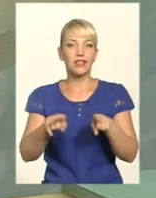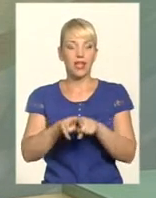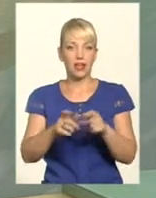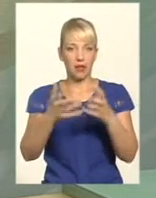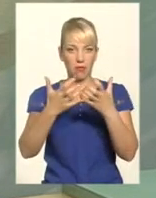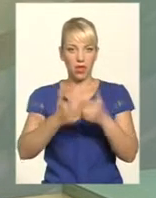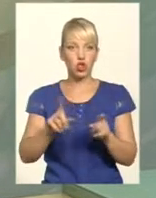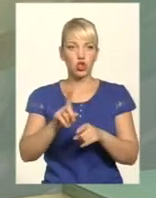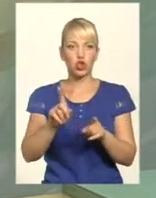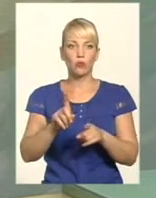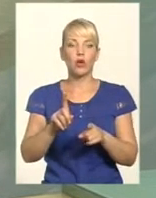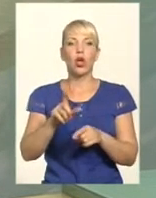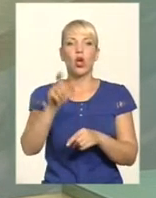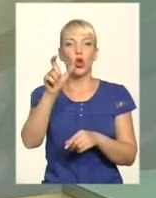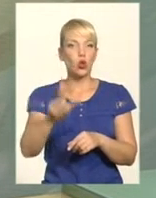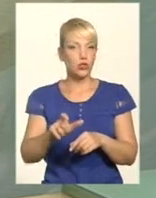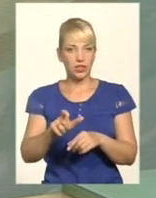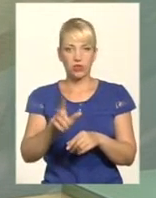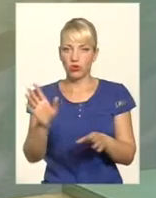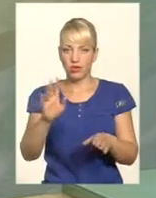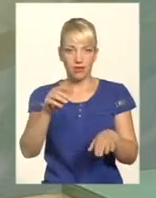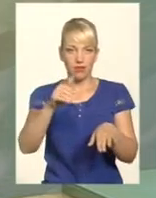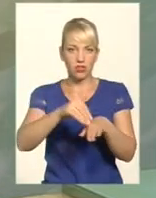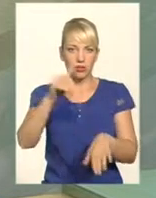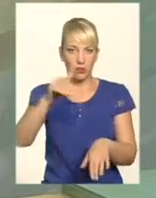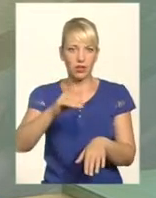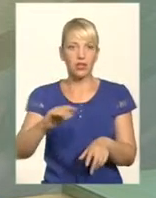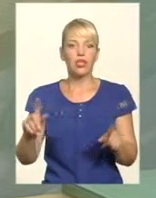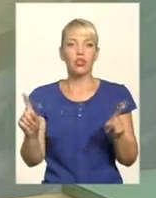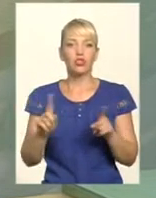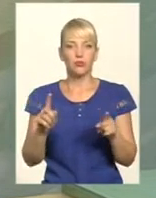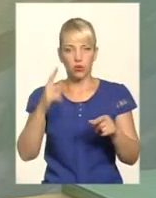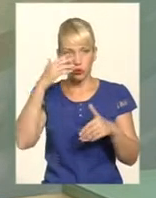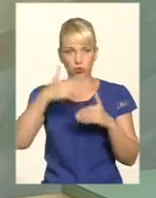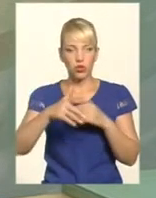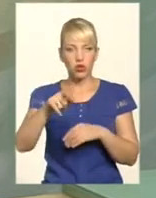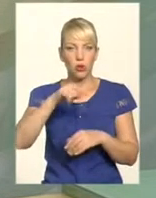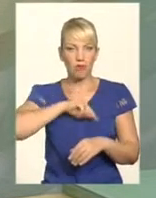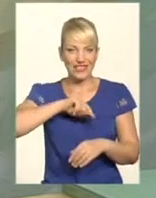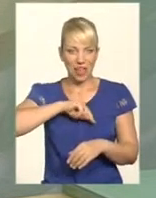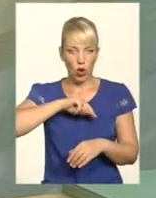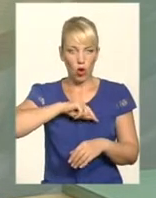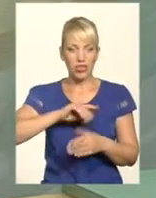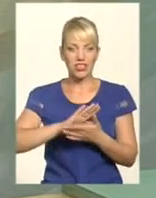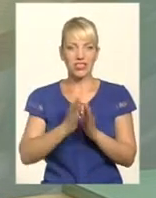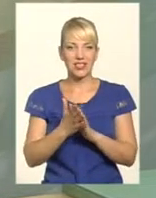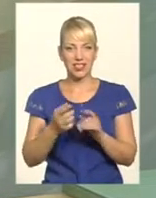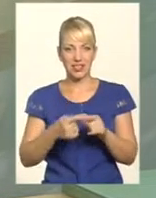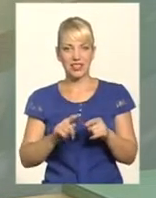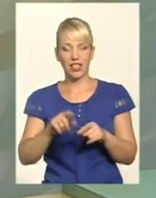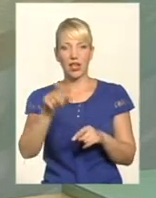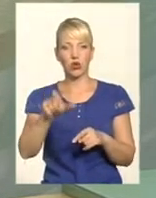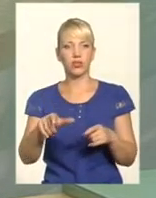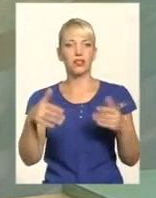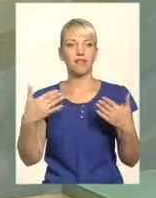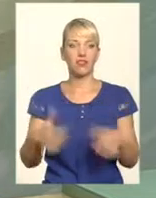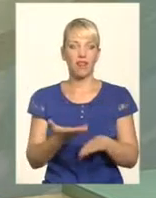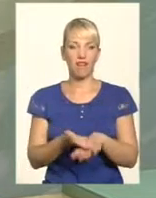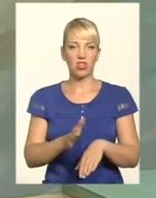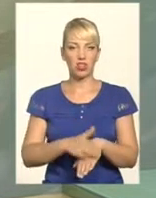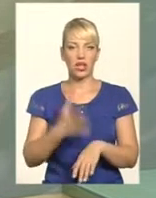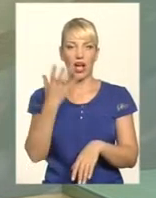щоб він не задівав ту людину, ну, самі розумієте, що психологічні стан цієї людини він вже, скажімо, такий важкий.